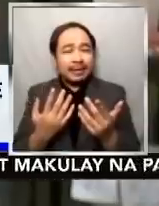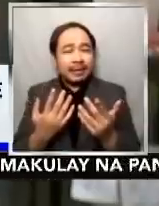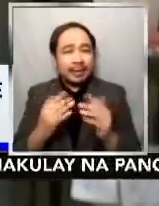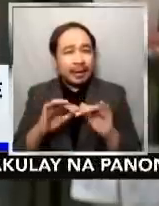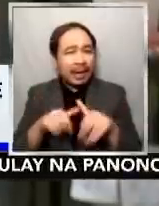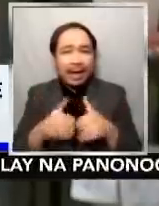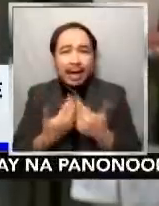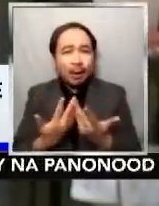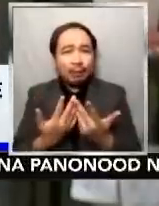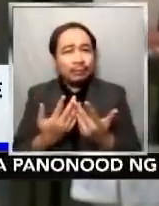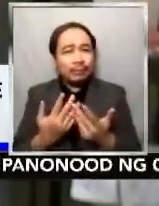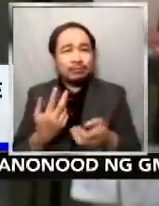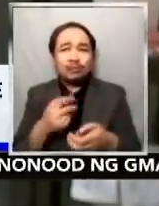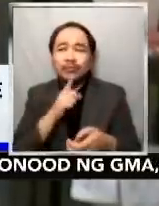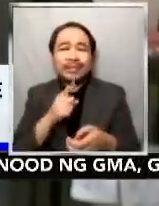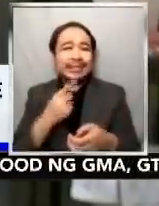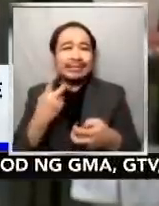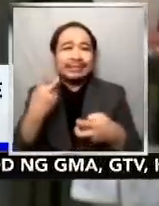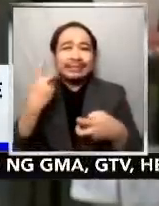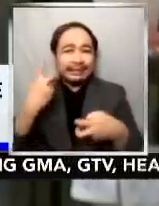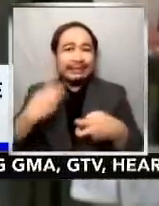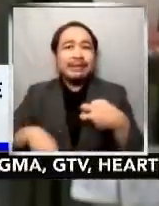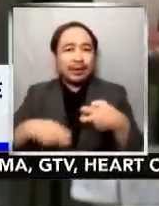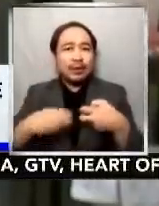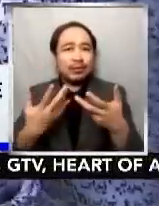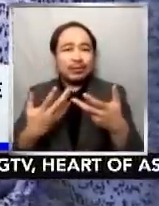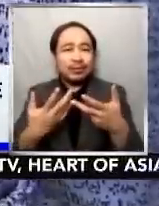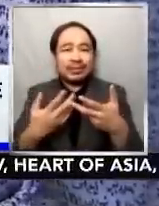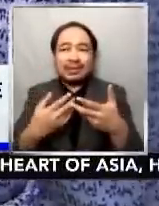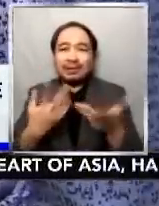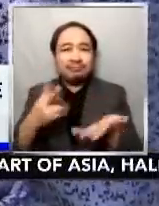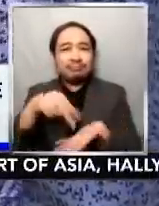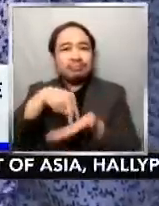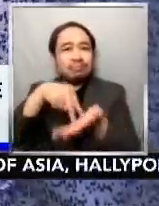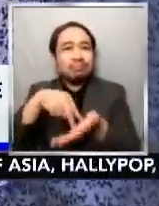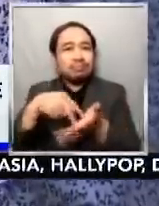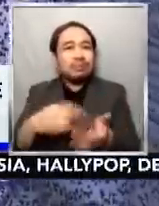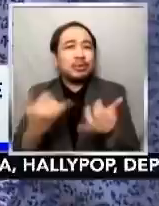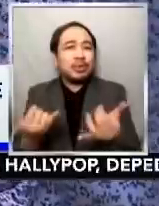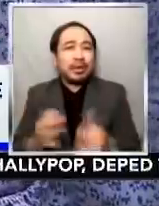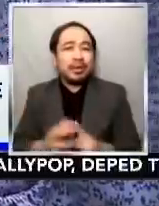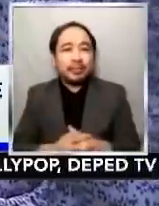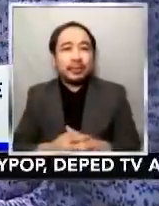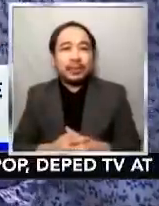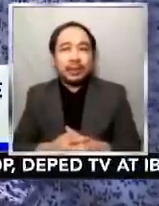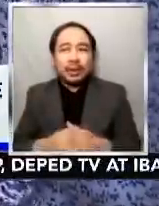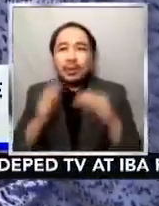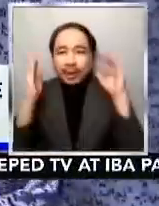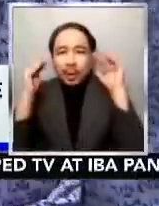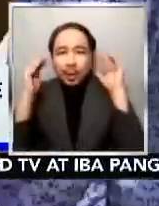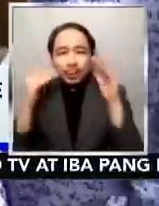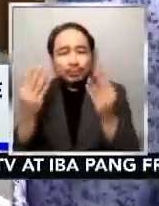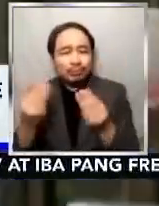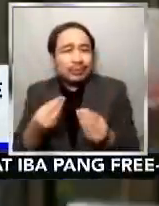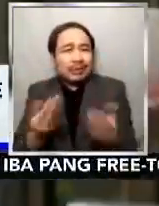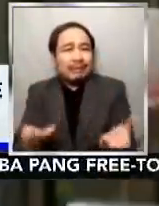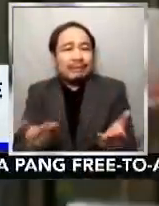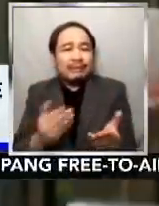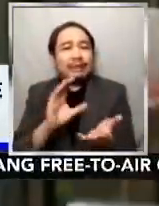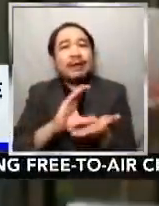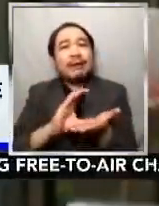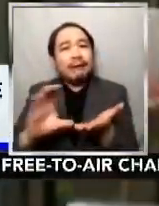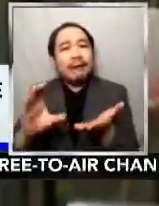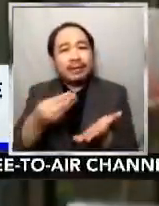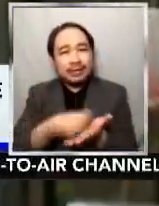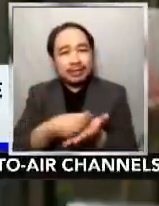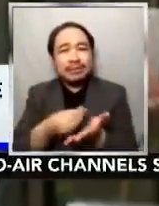Napakahirap talaga mawala ng trabaho sa panahon ngayon. Sana rin daw cash na lang ang ibigay. Mas maganda kung sa akin,